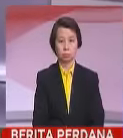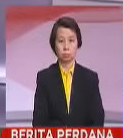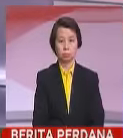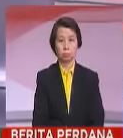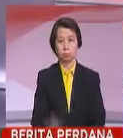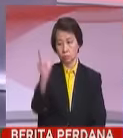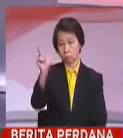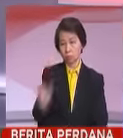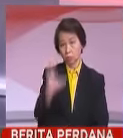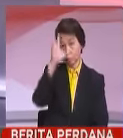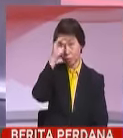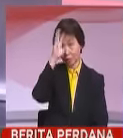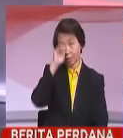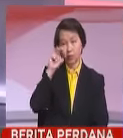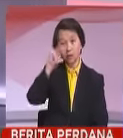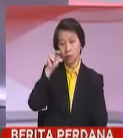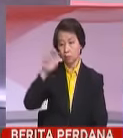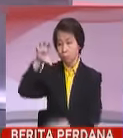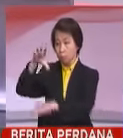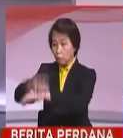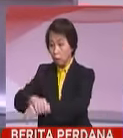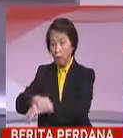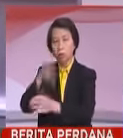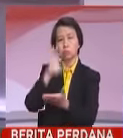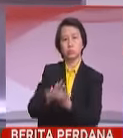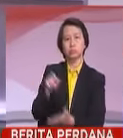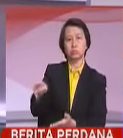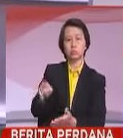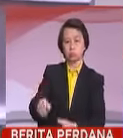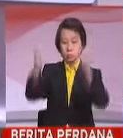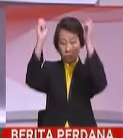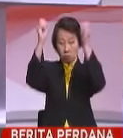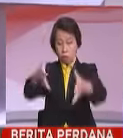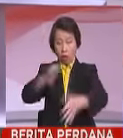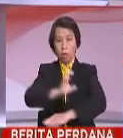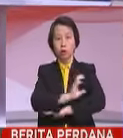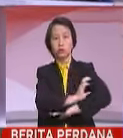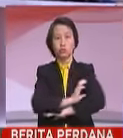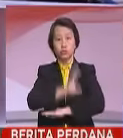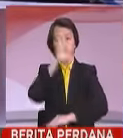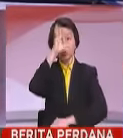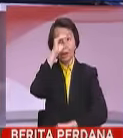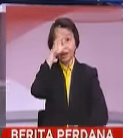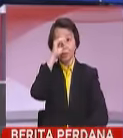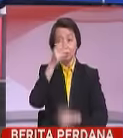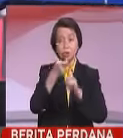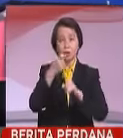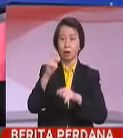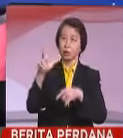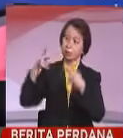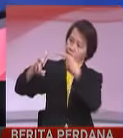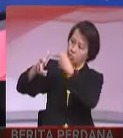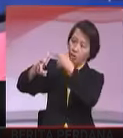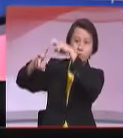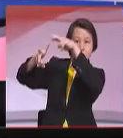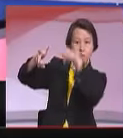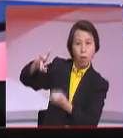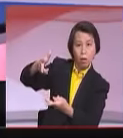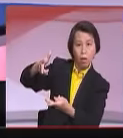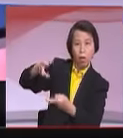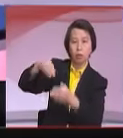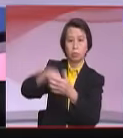Seorang lelaki warga Nigeria ditahan kerana dipercayai mencampakkan cucu lelaki tirinya dari tingkat 3 sebuah apartmen di Danau